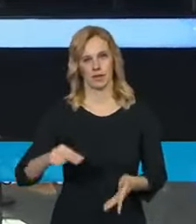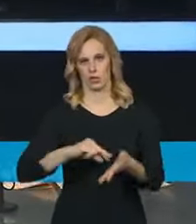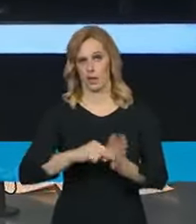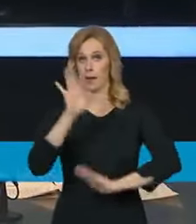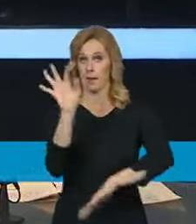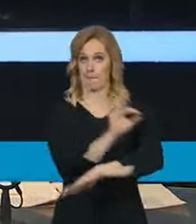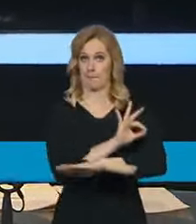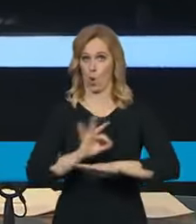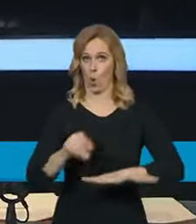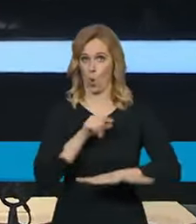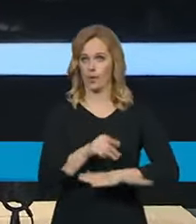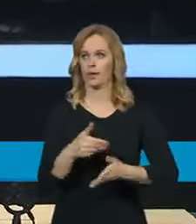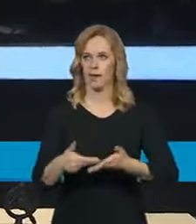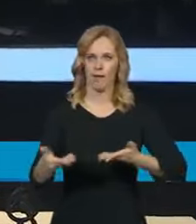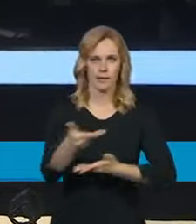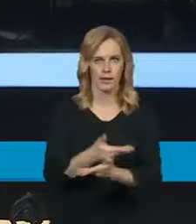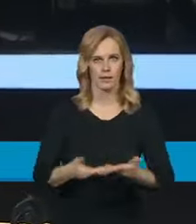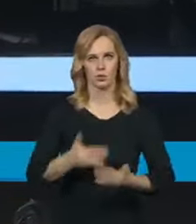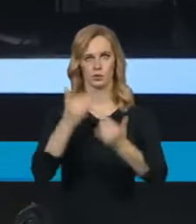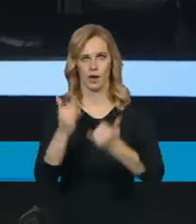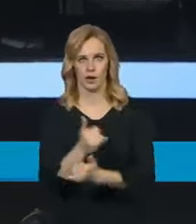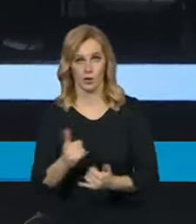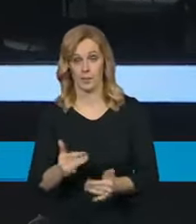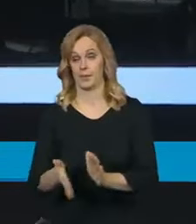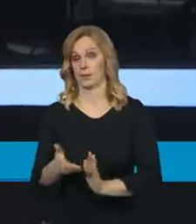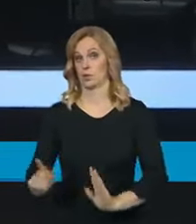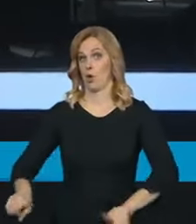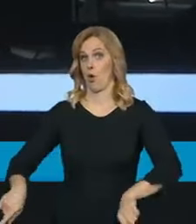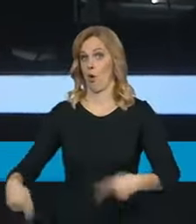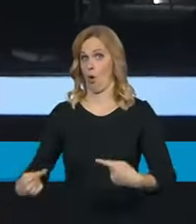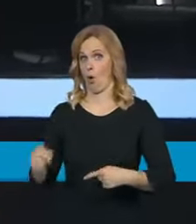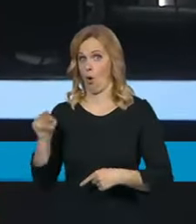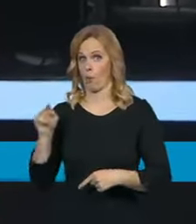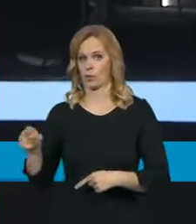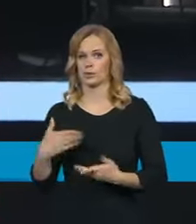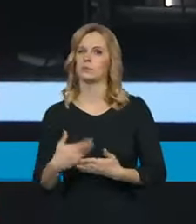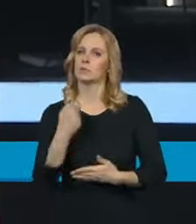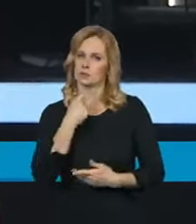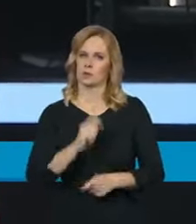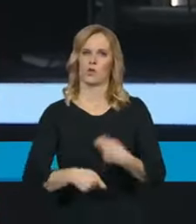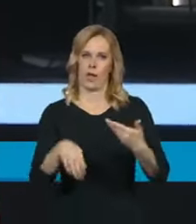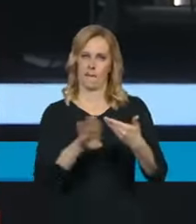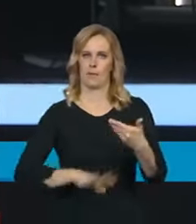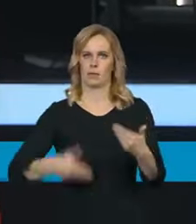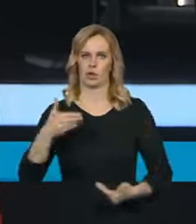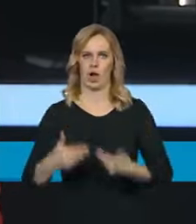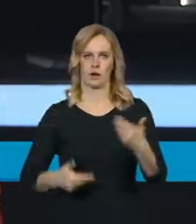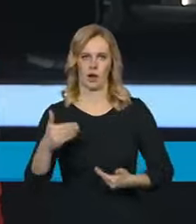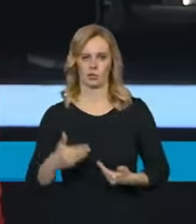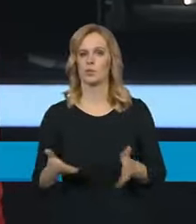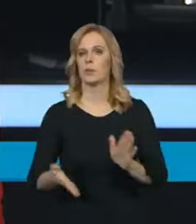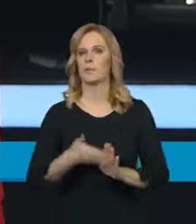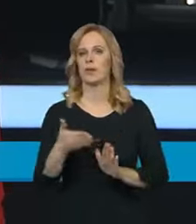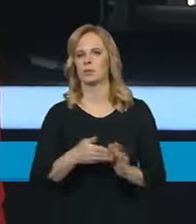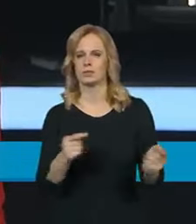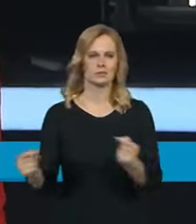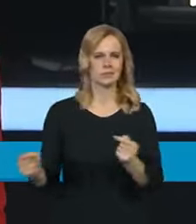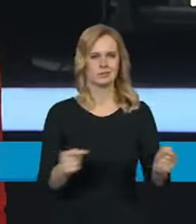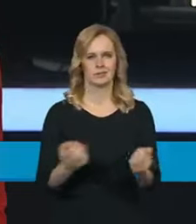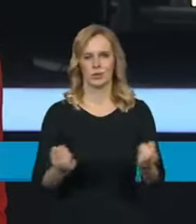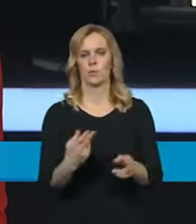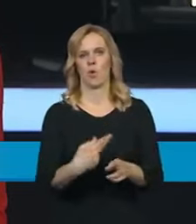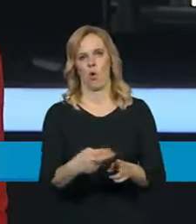o kterých se stále debatuje. Třeba opoziční zastupitelé chtějí kvůli nim svolat mimořádnou schůzi. Jednou z takových oprav je